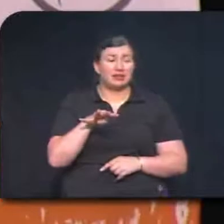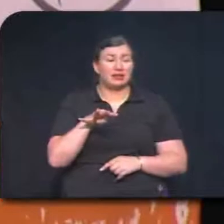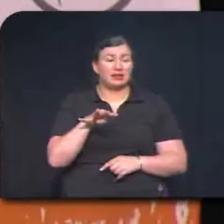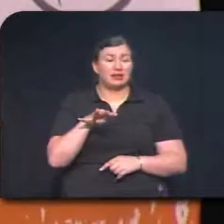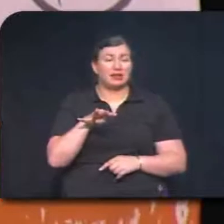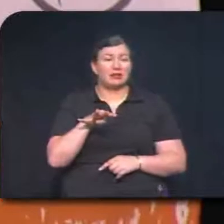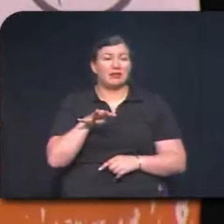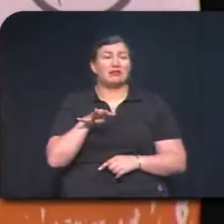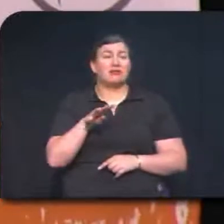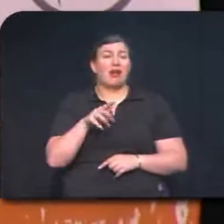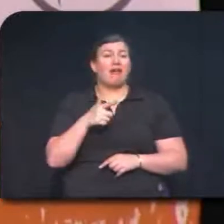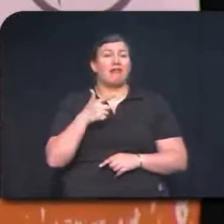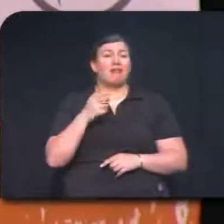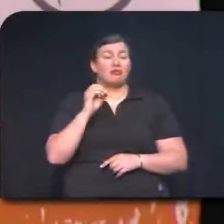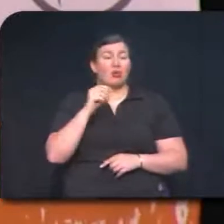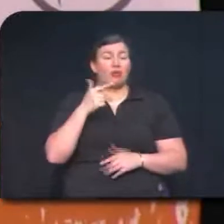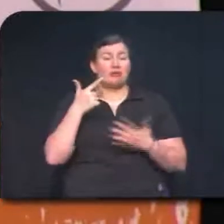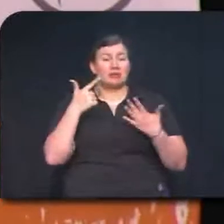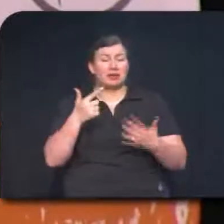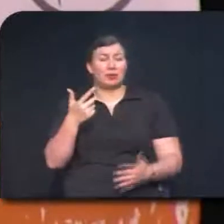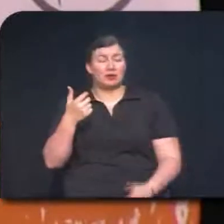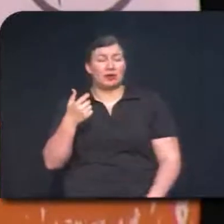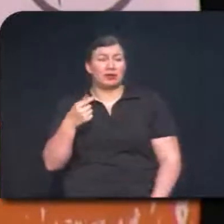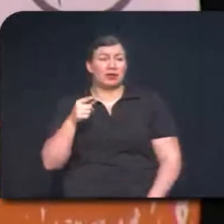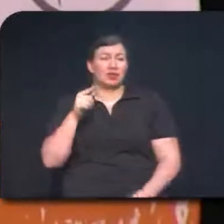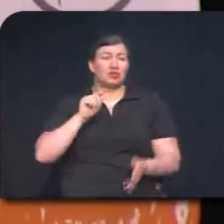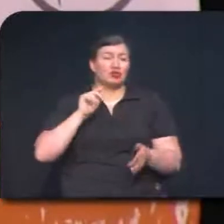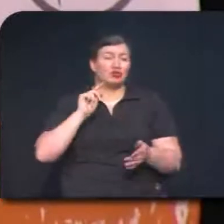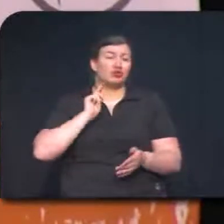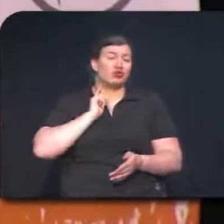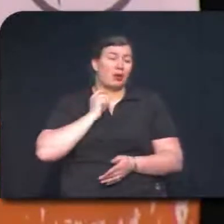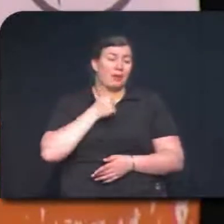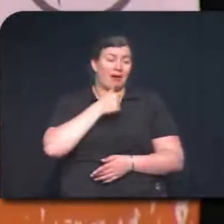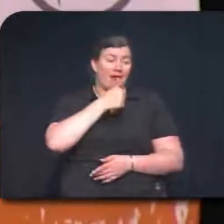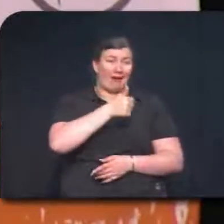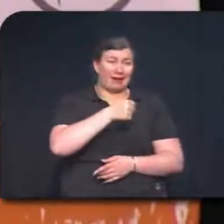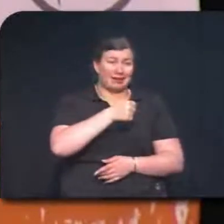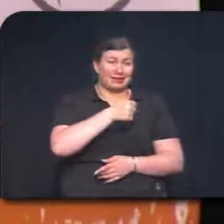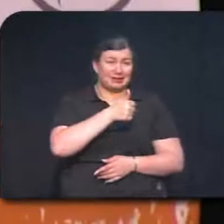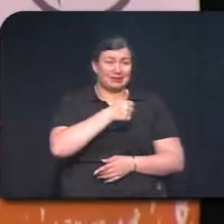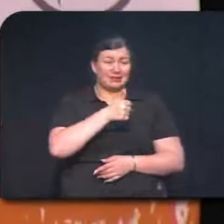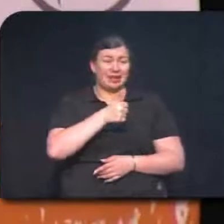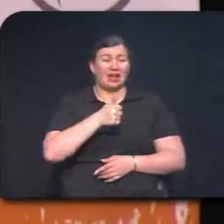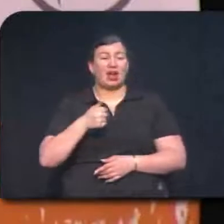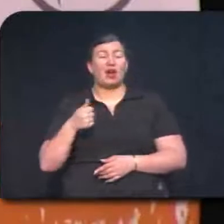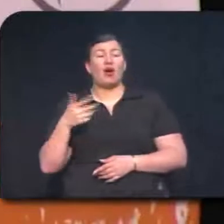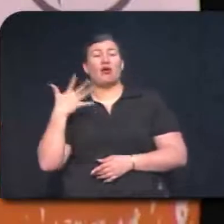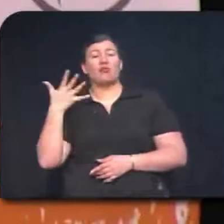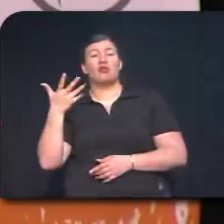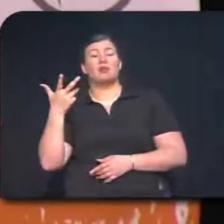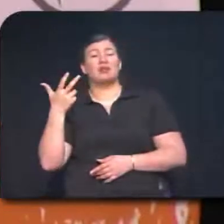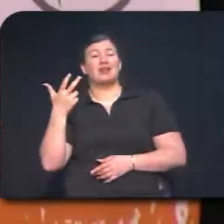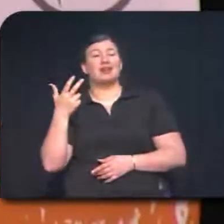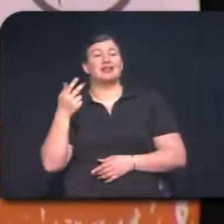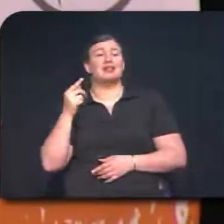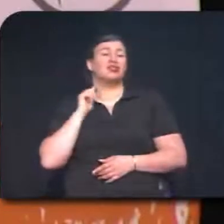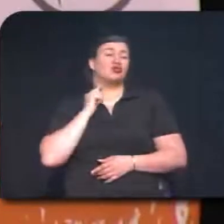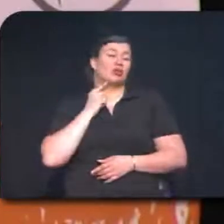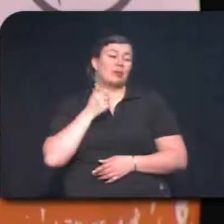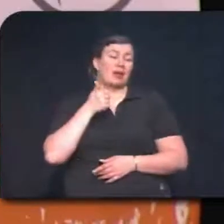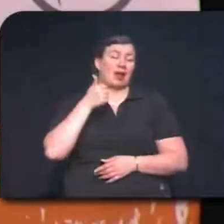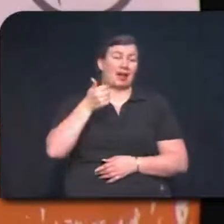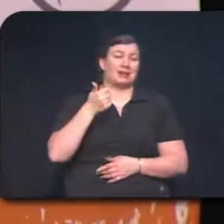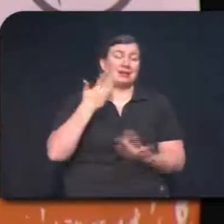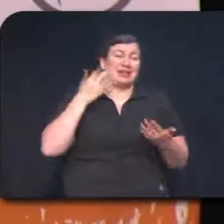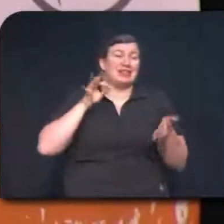der 035 die Nummer 2 nachdem es eine Stichwahl ist könnt ihr euch